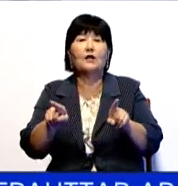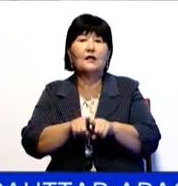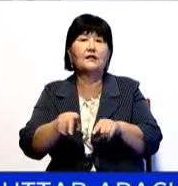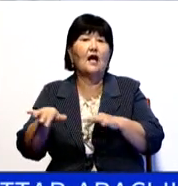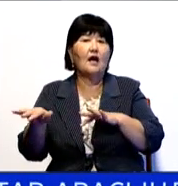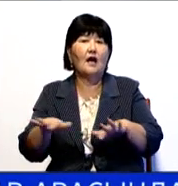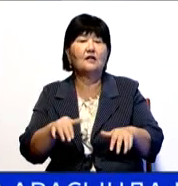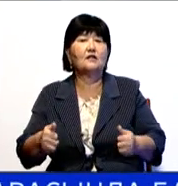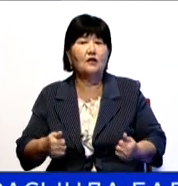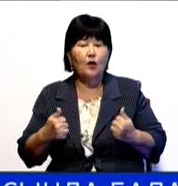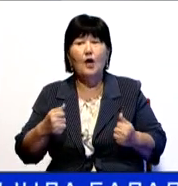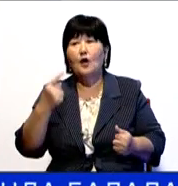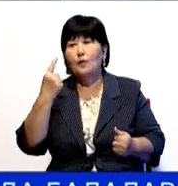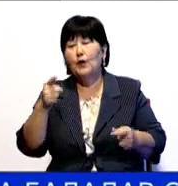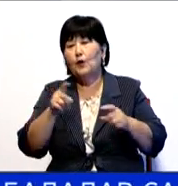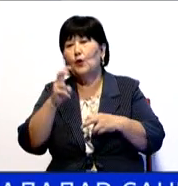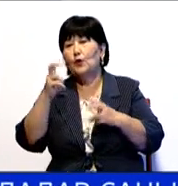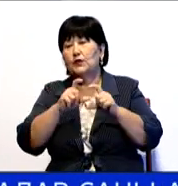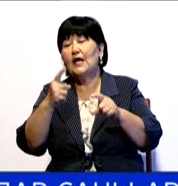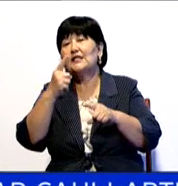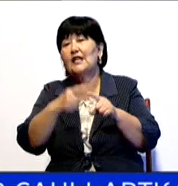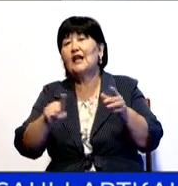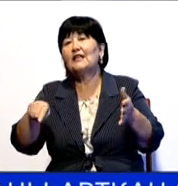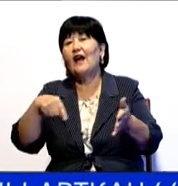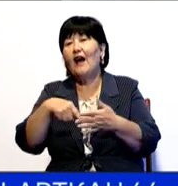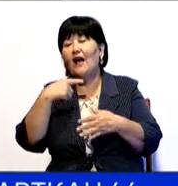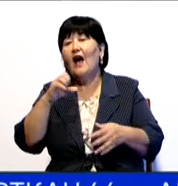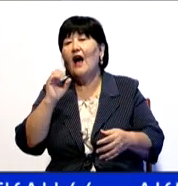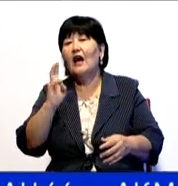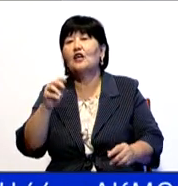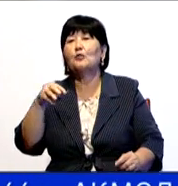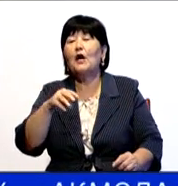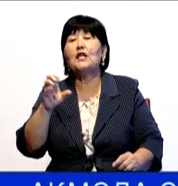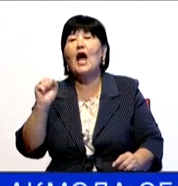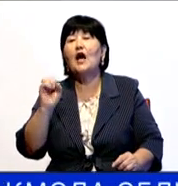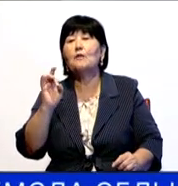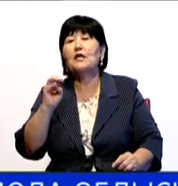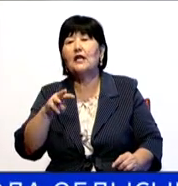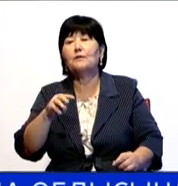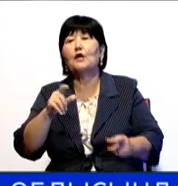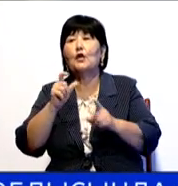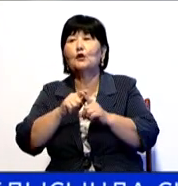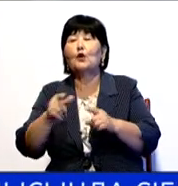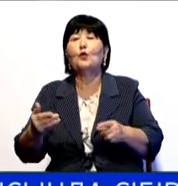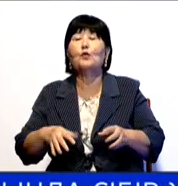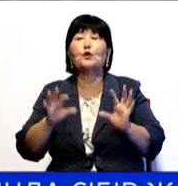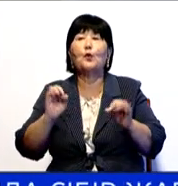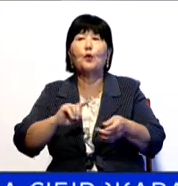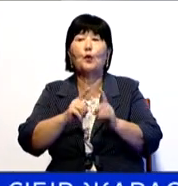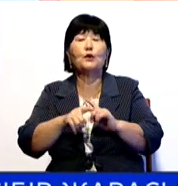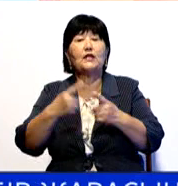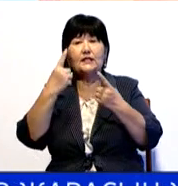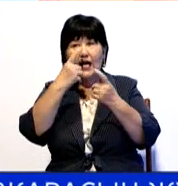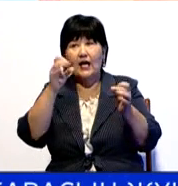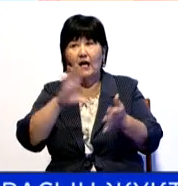іс қуатын еді. Бір өзі комбинаттың жарты қала дейтін ақын Махмұтбай Әмреевтің өлең жолдары өңірдің оң өзгерісінен хабар